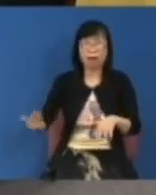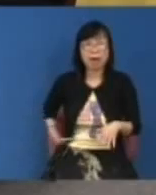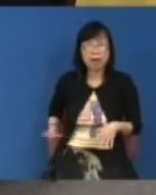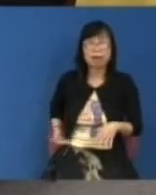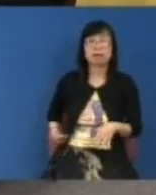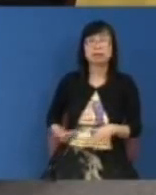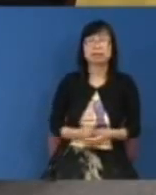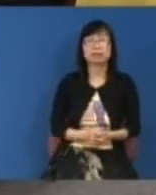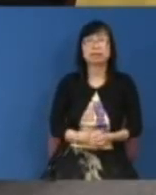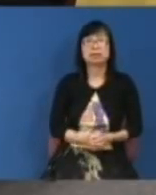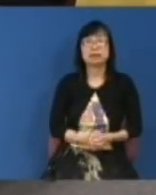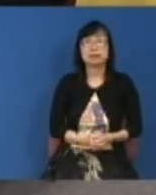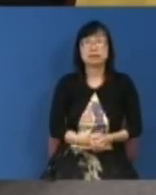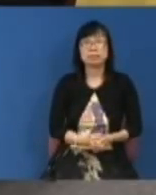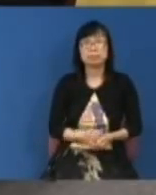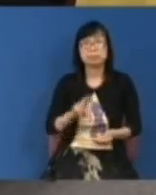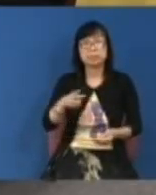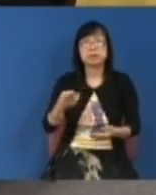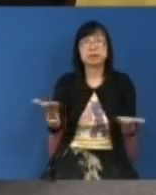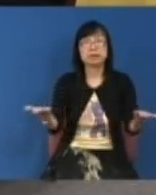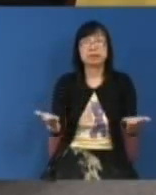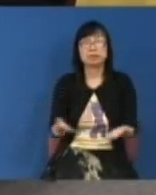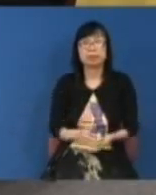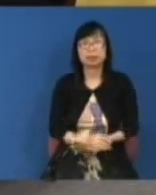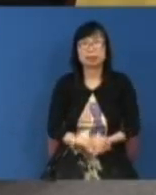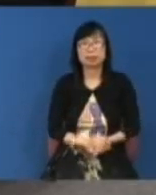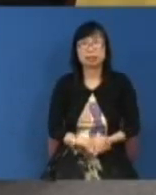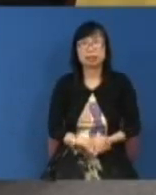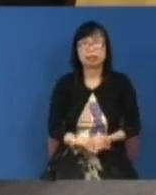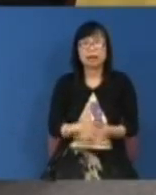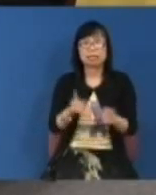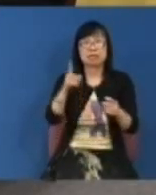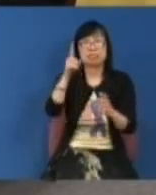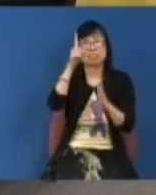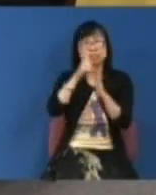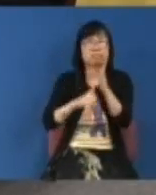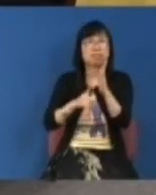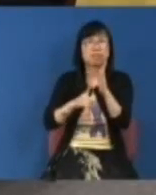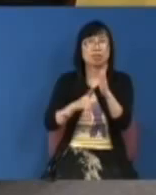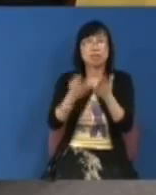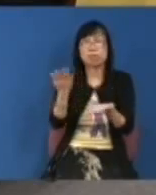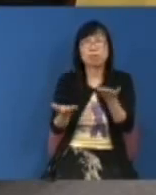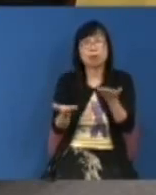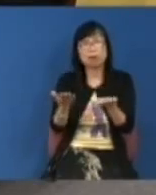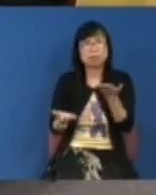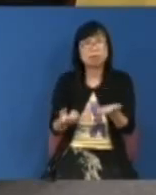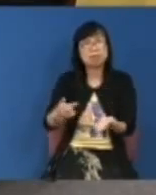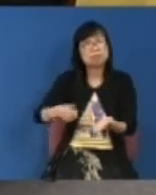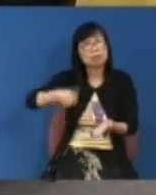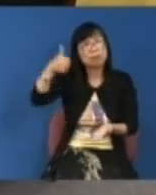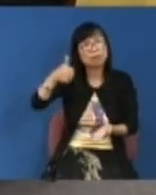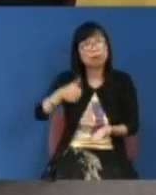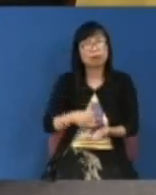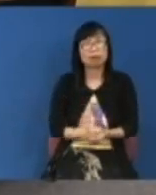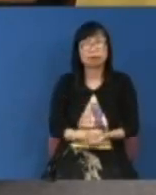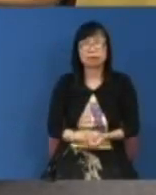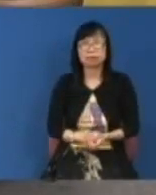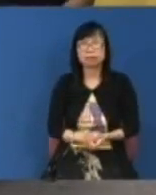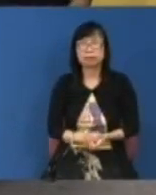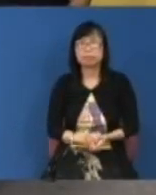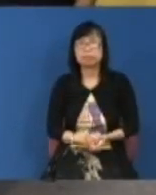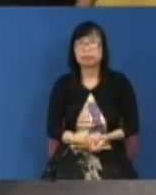長馮偉華，那搞成怎樣？是節節敗退，因為節節勝利， 好似話連佢個工會個 office 都俾人收翻啊嘛，好似係